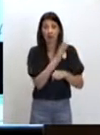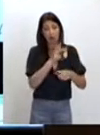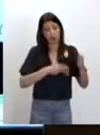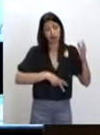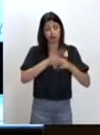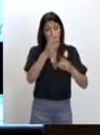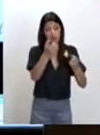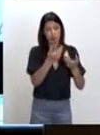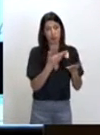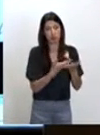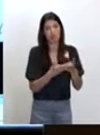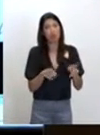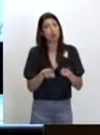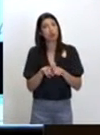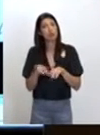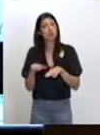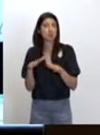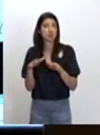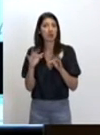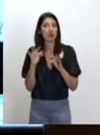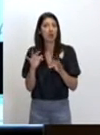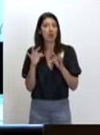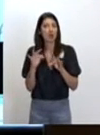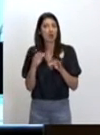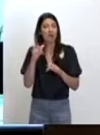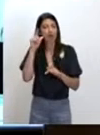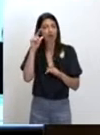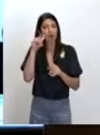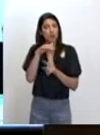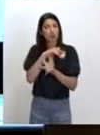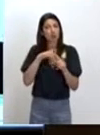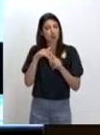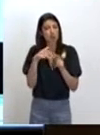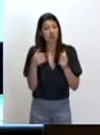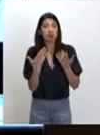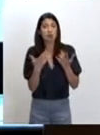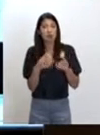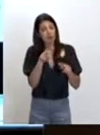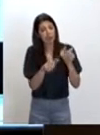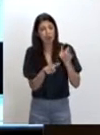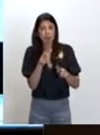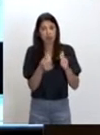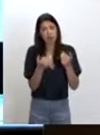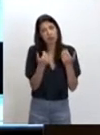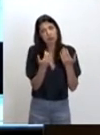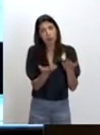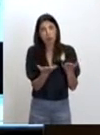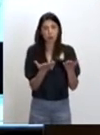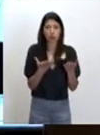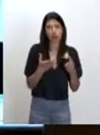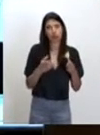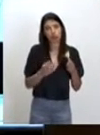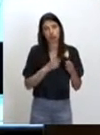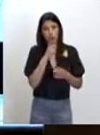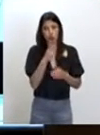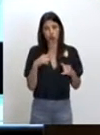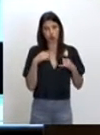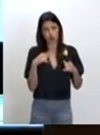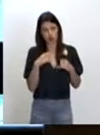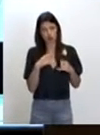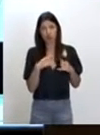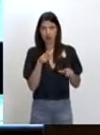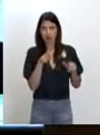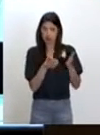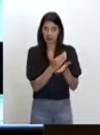une politique sociale, notamment en matière de jours de congé, très avantageuse. Et on sait que le secteur de